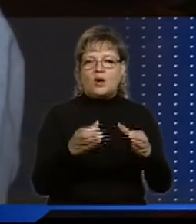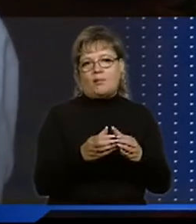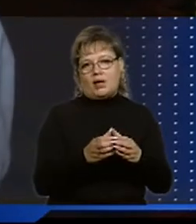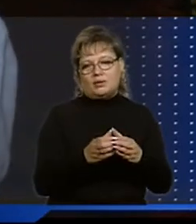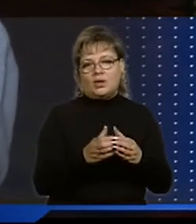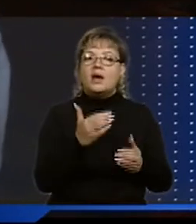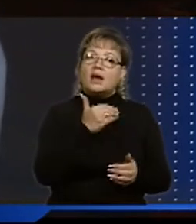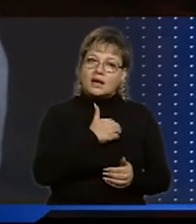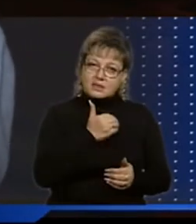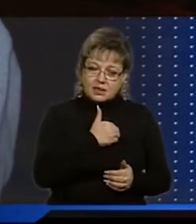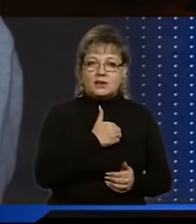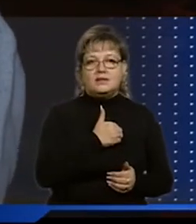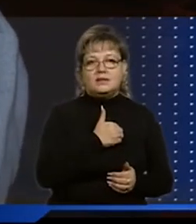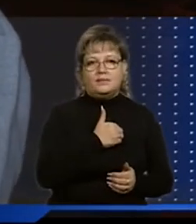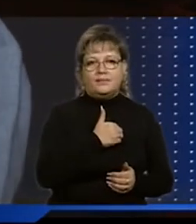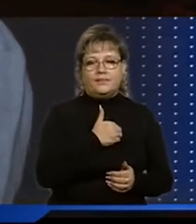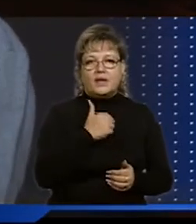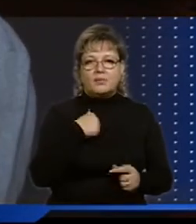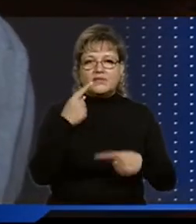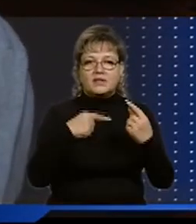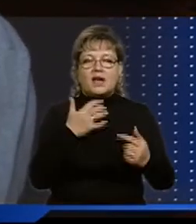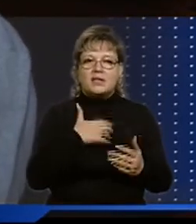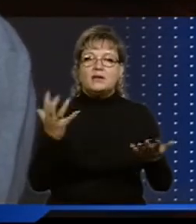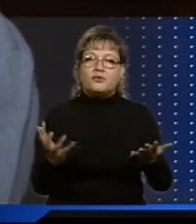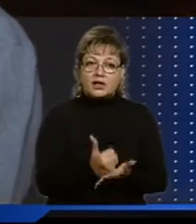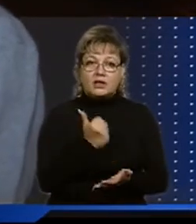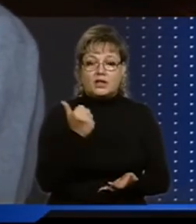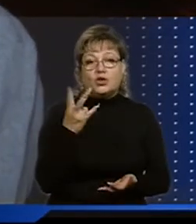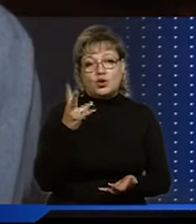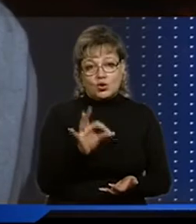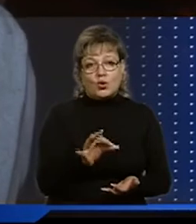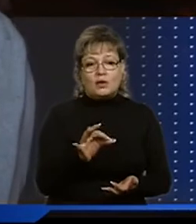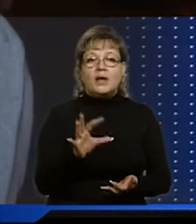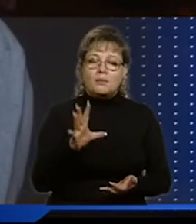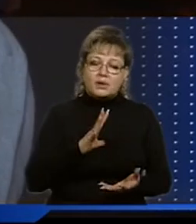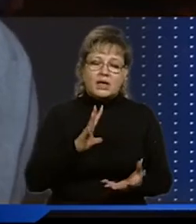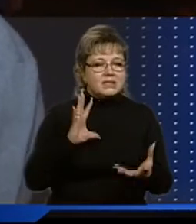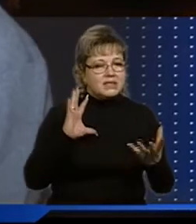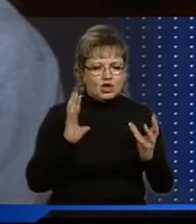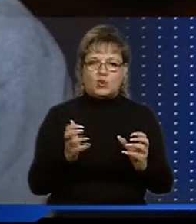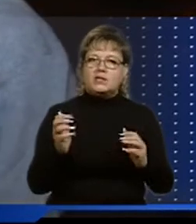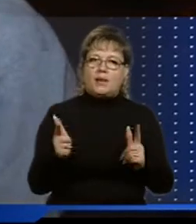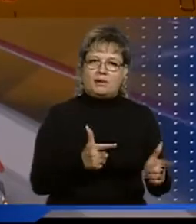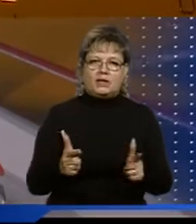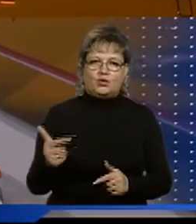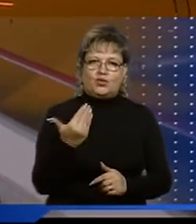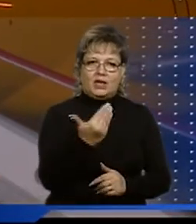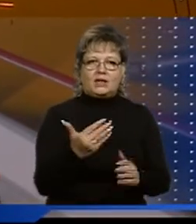То есть хотелось, конечно, мы всегда хотим выиграть, но то есть была серьезная подготовка к этой